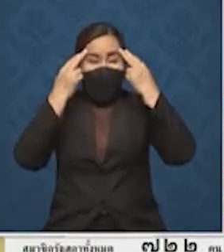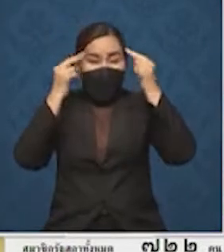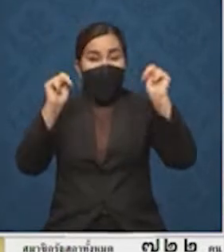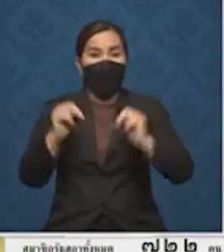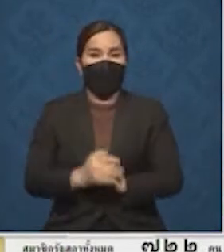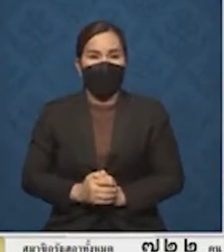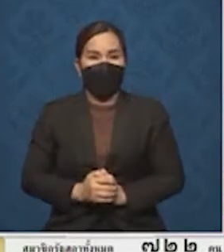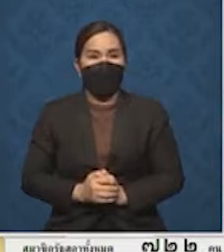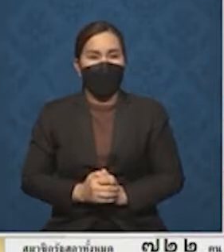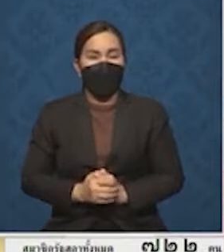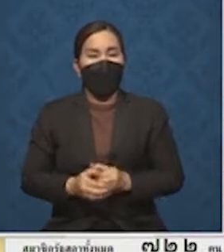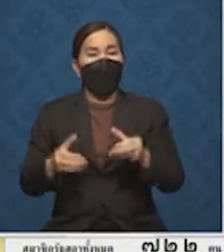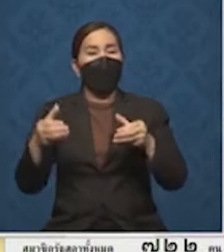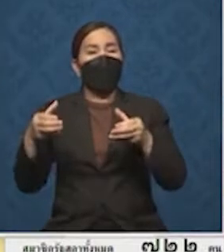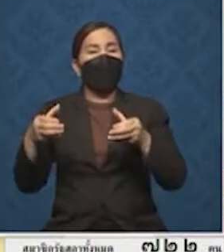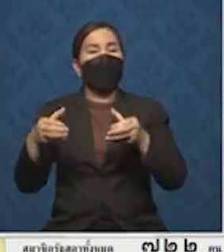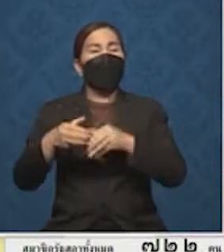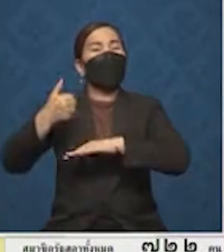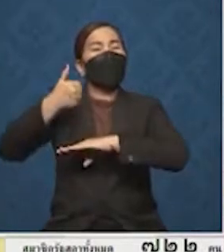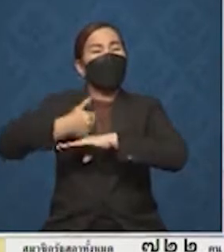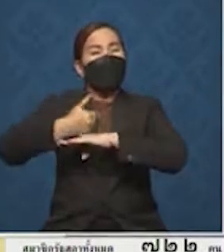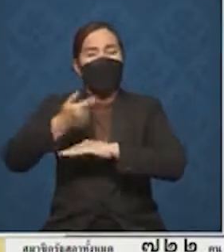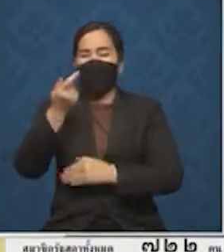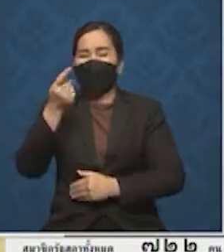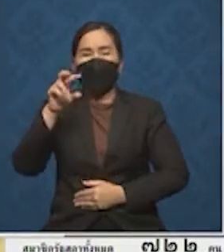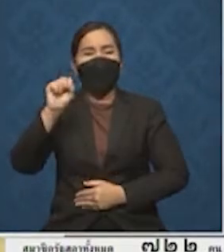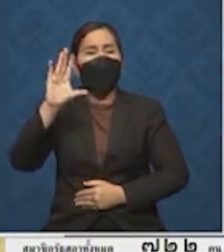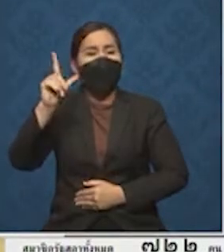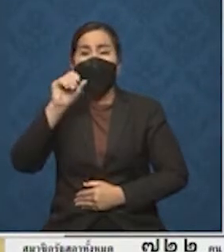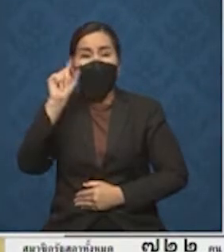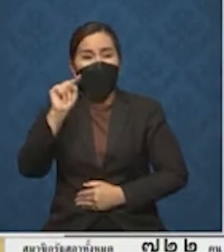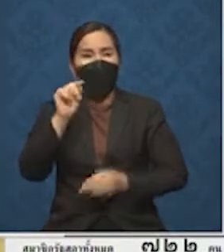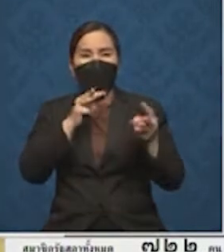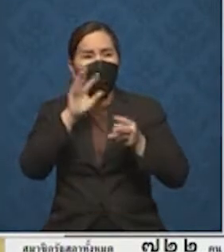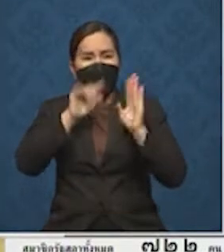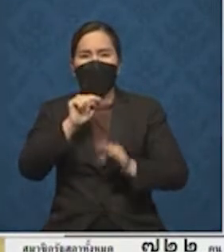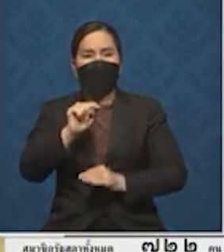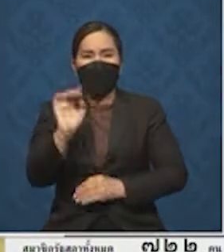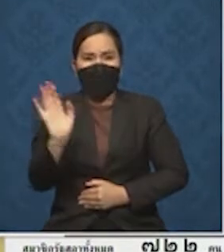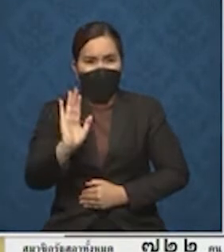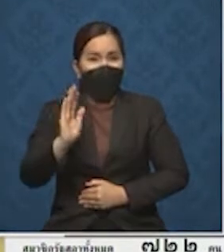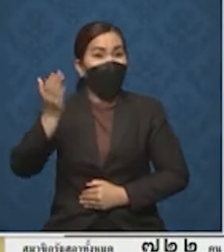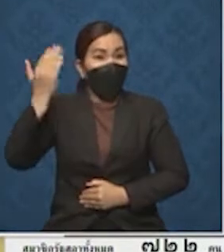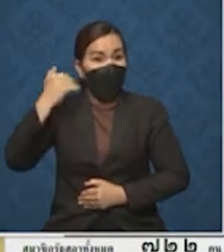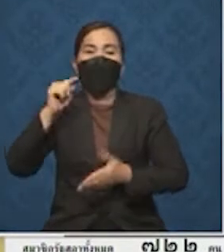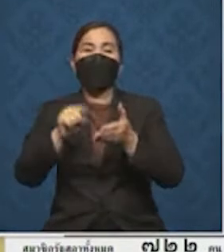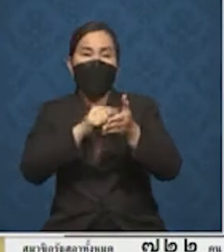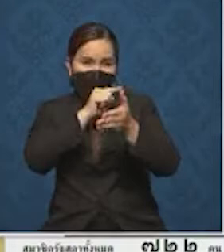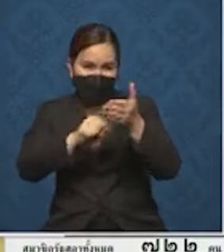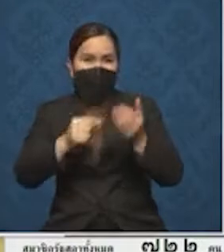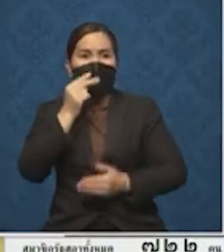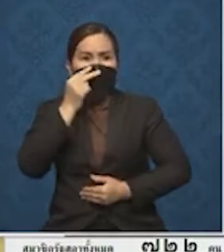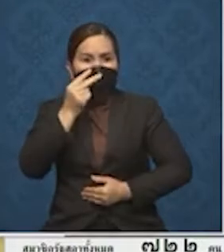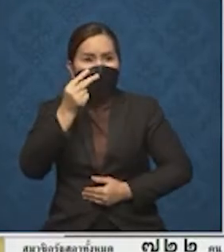ีที่เป็หัวหนาขอสช.ยังสั่งไมให้ใช้เลยการเลอกตงครั้งที่แล้วท่านกจะเห็น